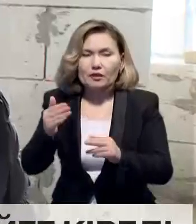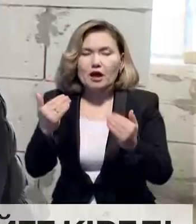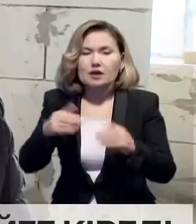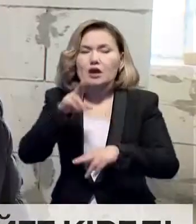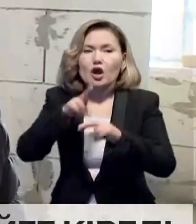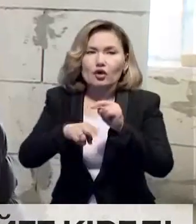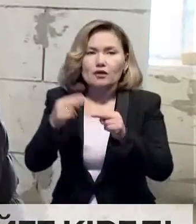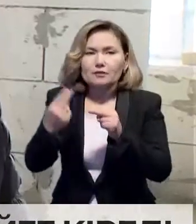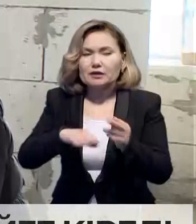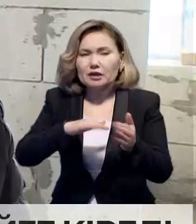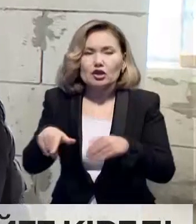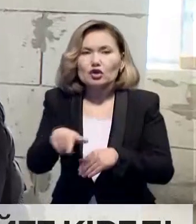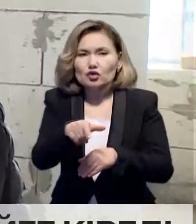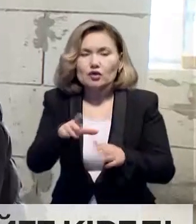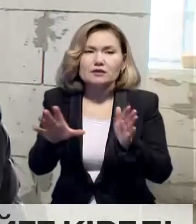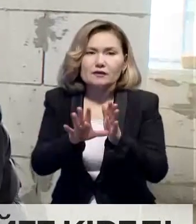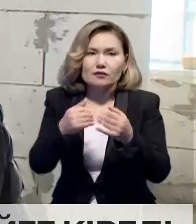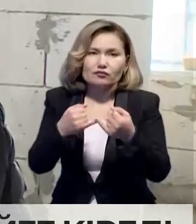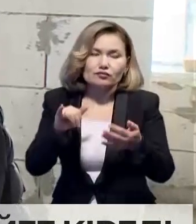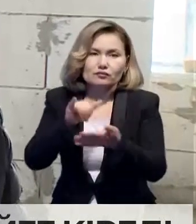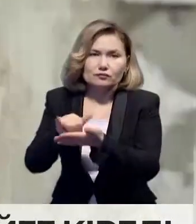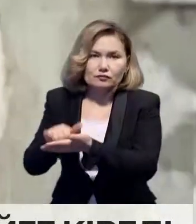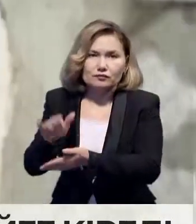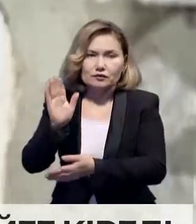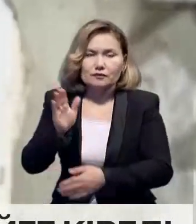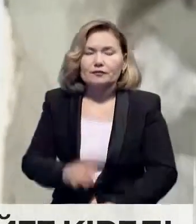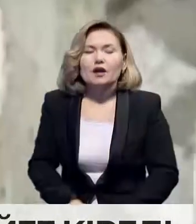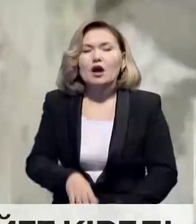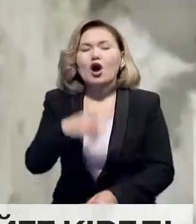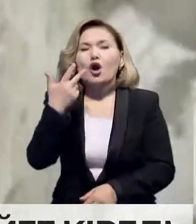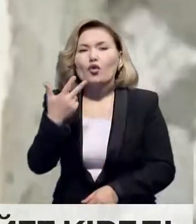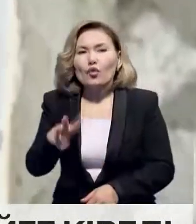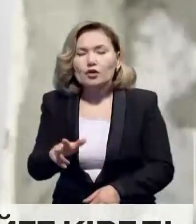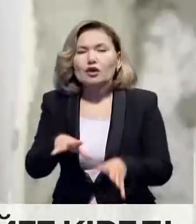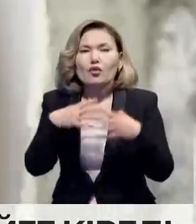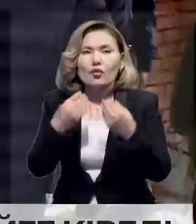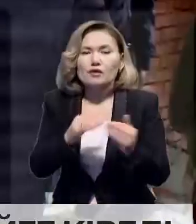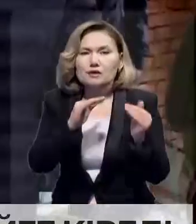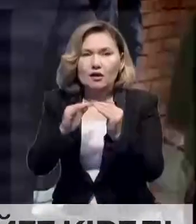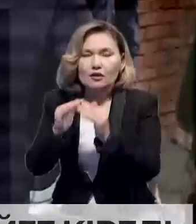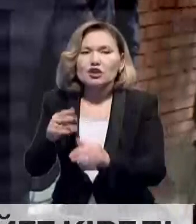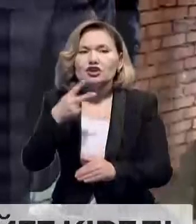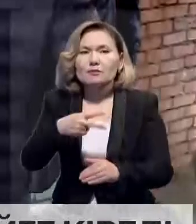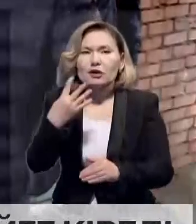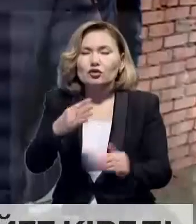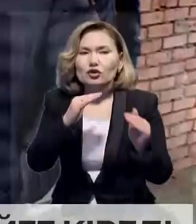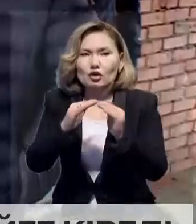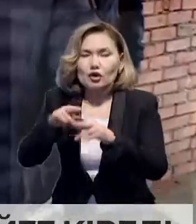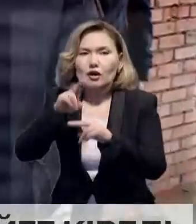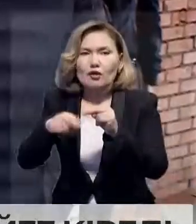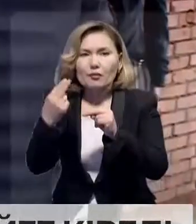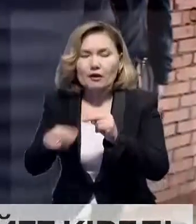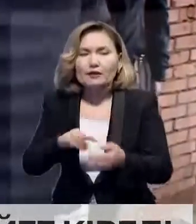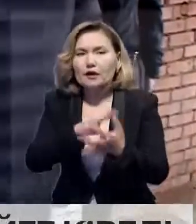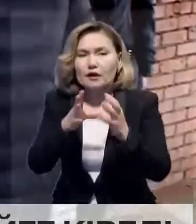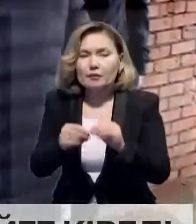kuruluş bitkisi, yol, başka vesileler de onu taşıyacağını bulamız. 30 отбасы арналған 24 үйдің құрылысы қызу жүріп жатыр. Оның 6-ауы 2